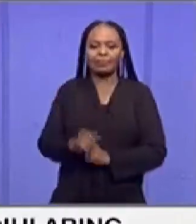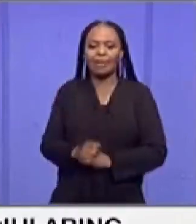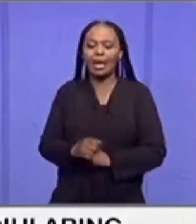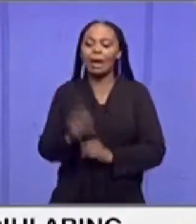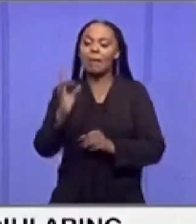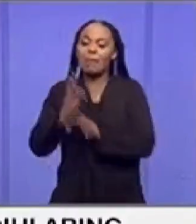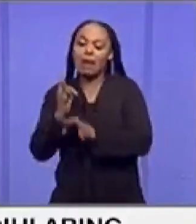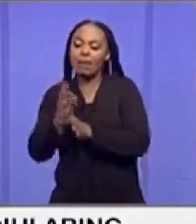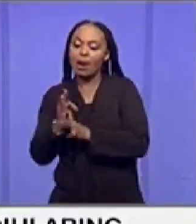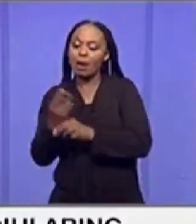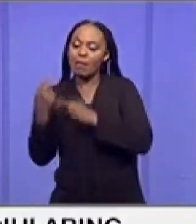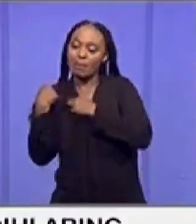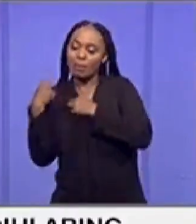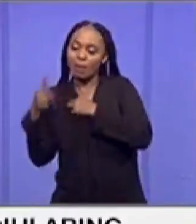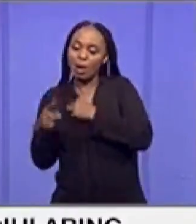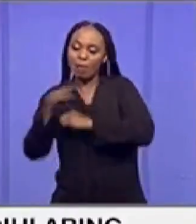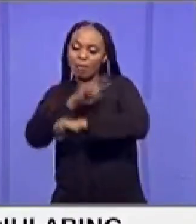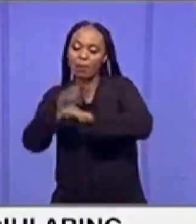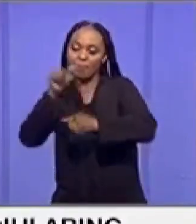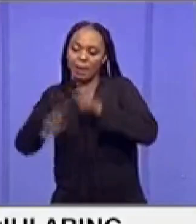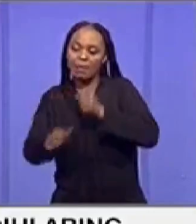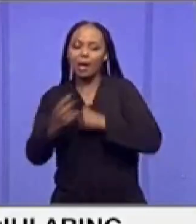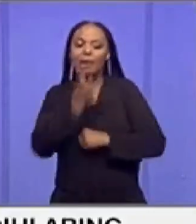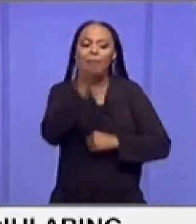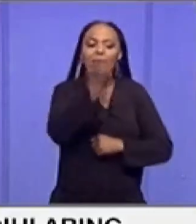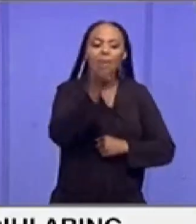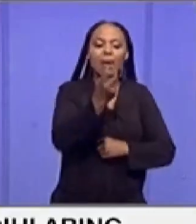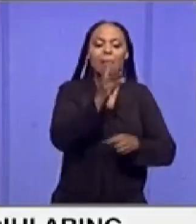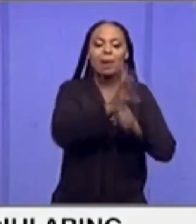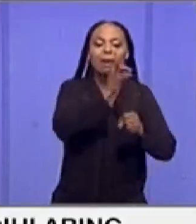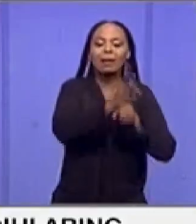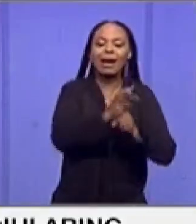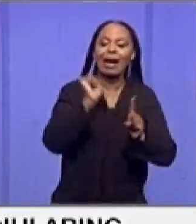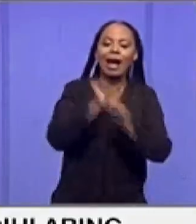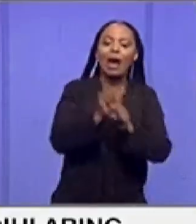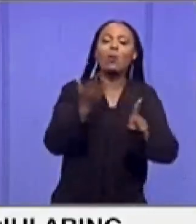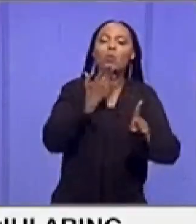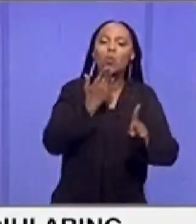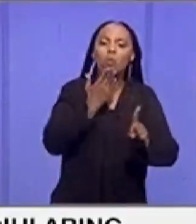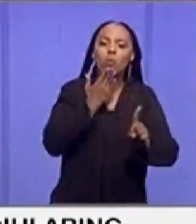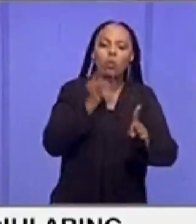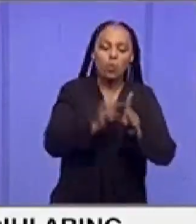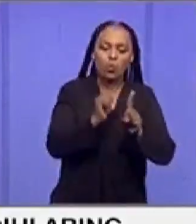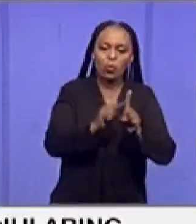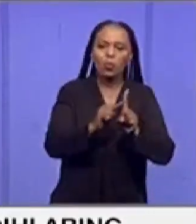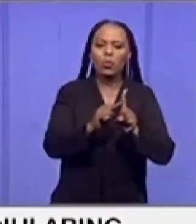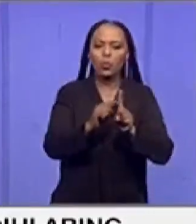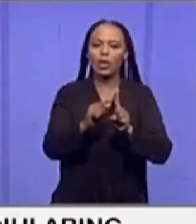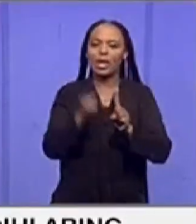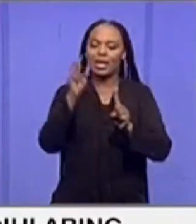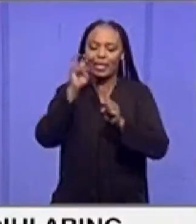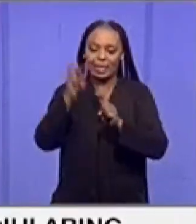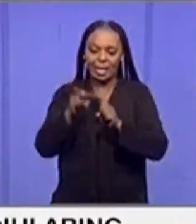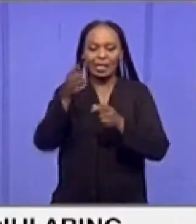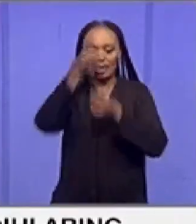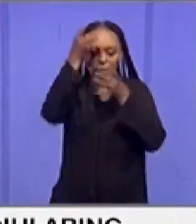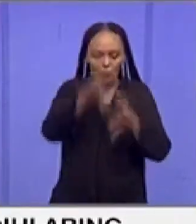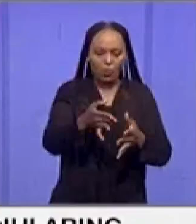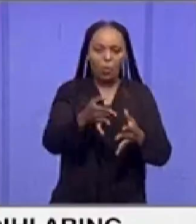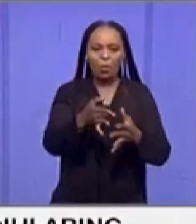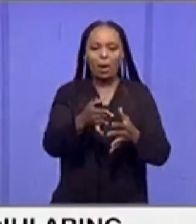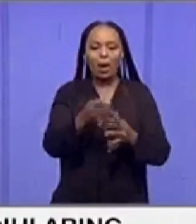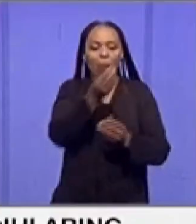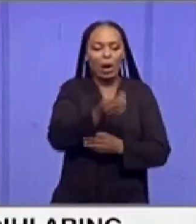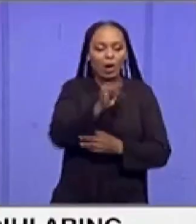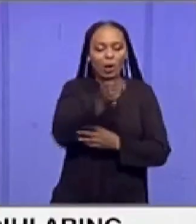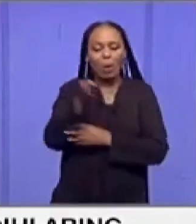tswe ba ile batla batswadi ba ngwana kapa batho ba hlokomelang ngwana no ho tsebiswe ba hae hore ngwana lona o mo